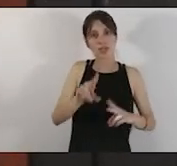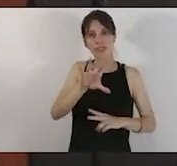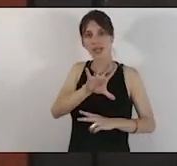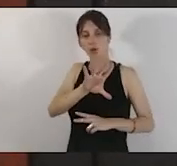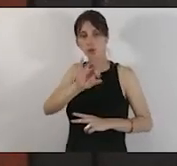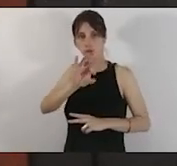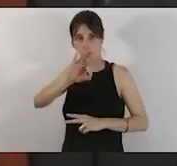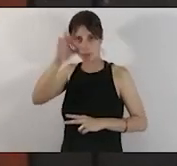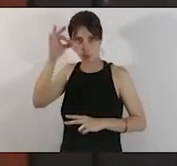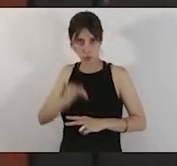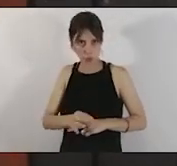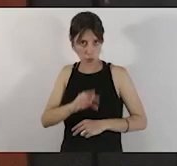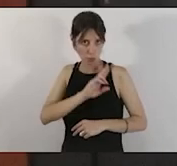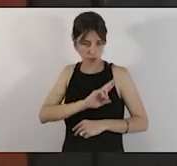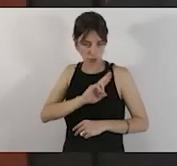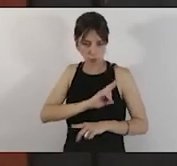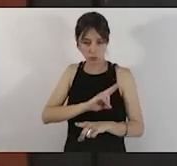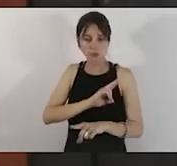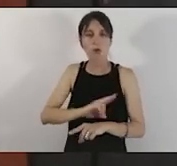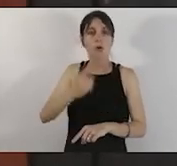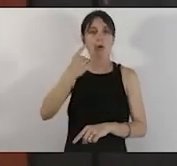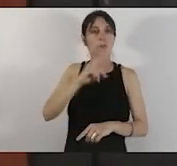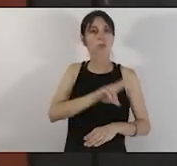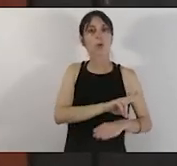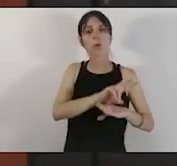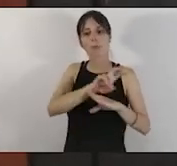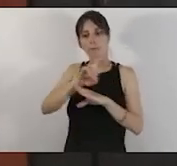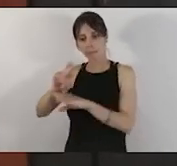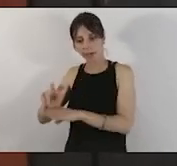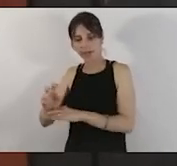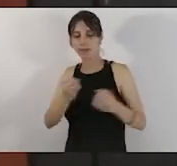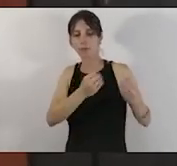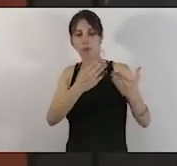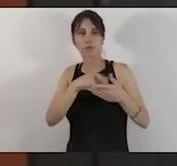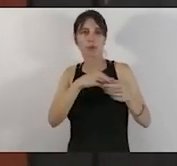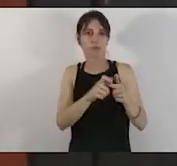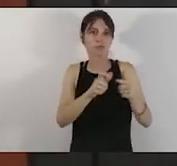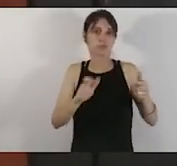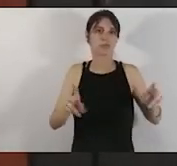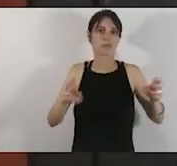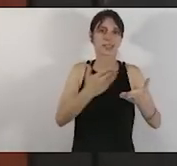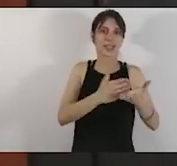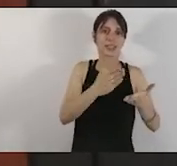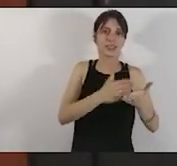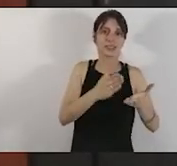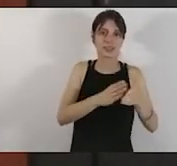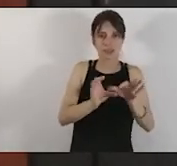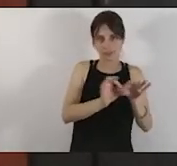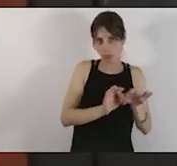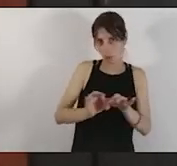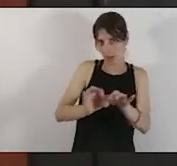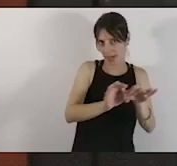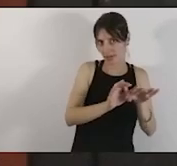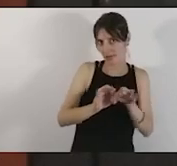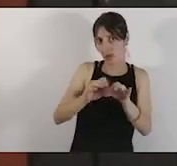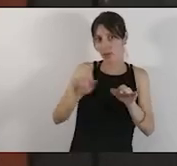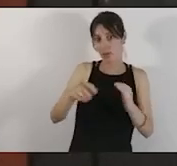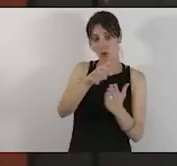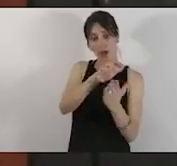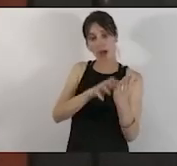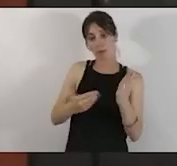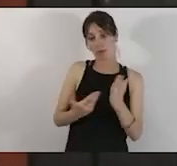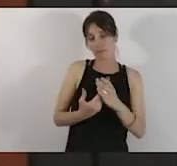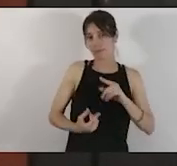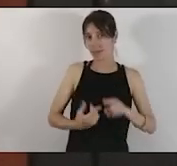50% pour ce prêt proposé par le crédit coopératif. Ce rapport est bien sûr très intéressant puisque